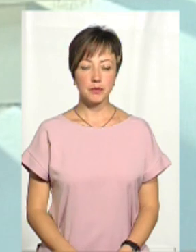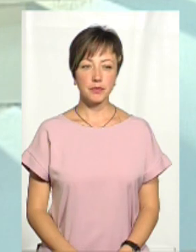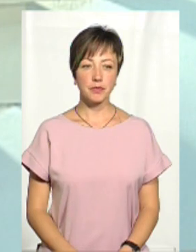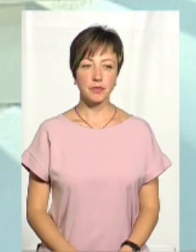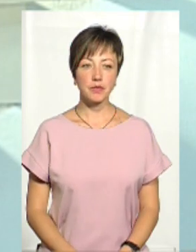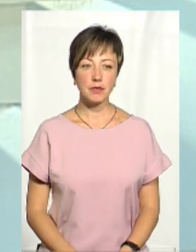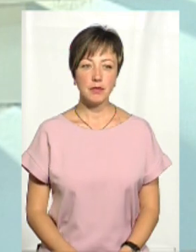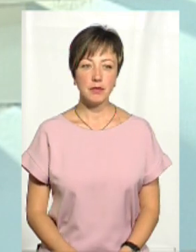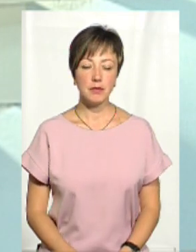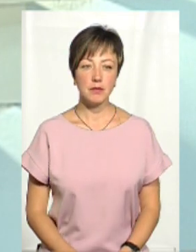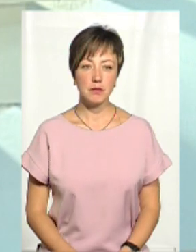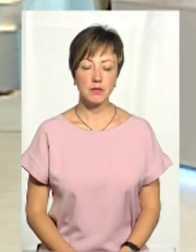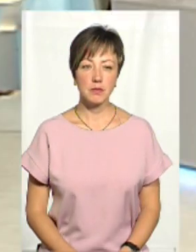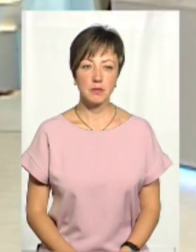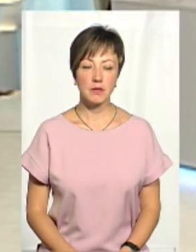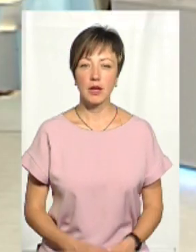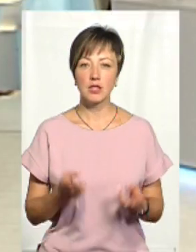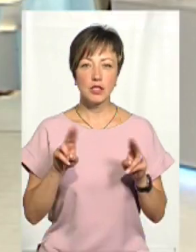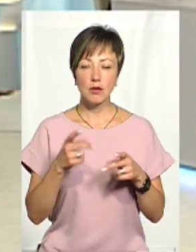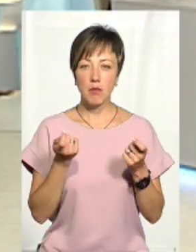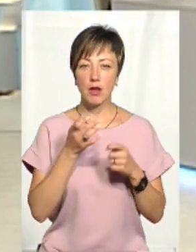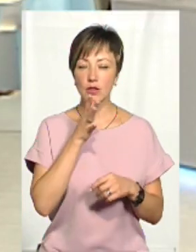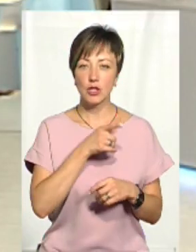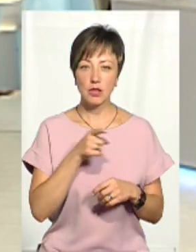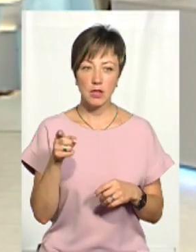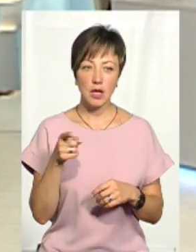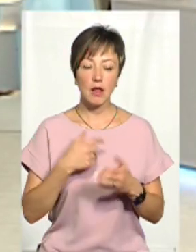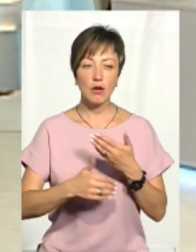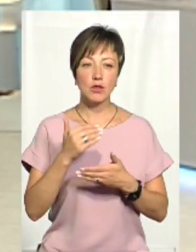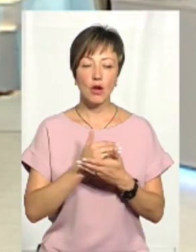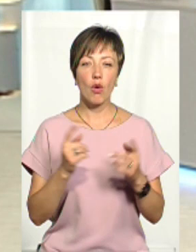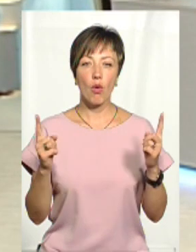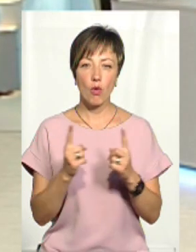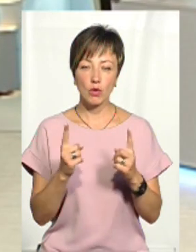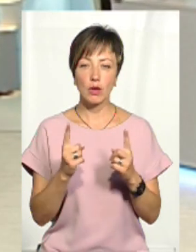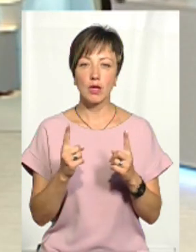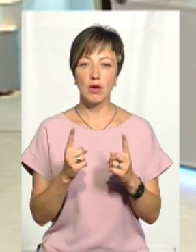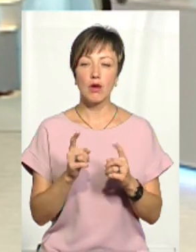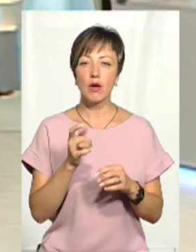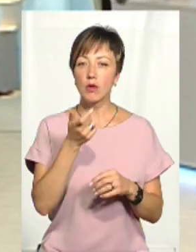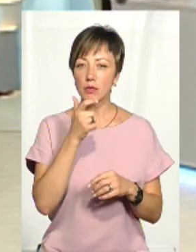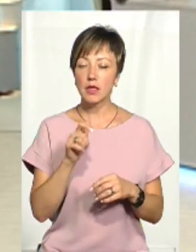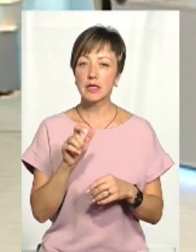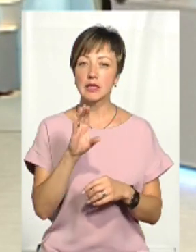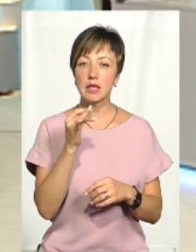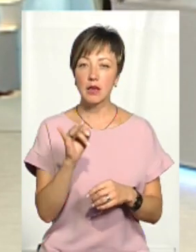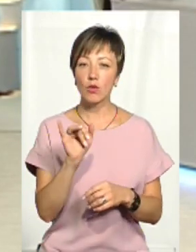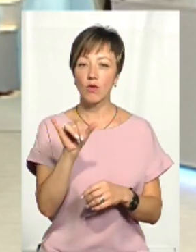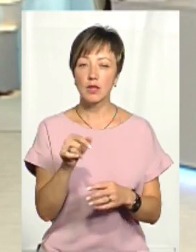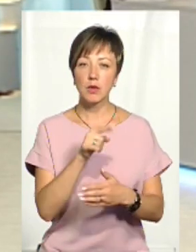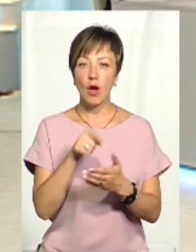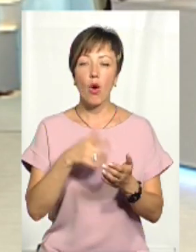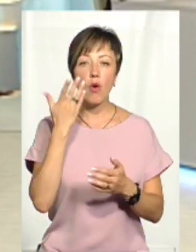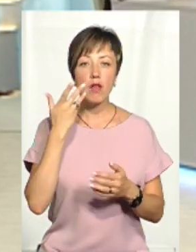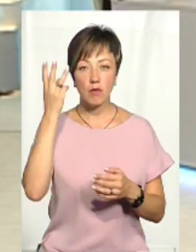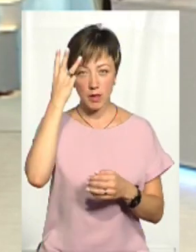це не є важка робота. Я вас переб'ю, у нас залишилось зовсім мало часу. Я наостанок дуже коротко хотів, пане Сергію, у вас уточнити. Скажіть, коли